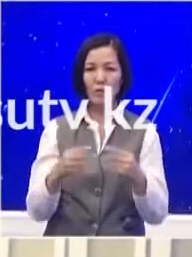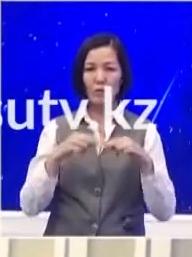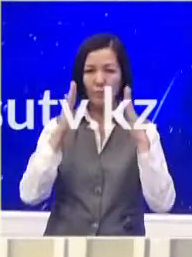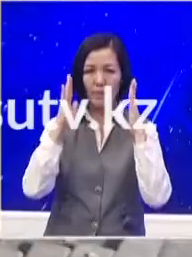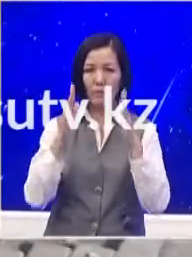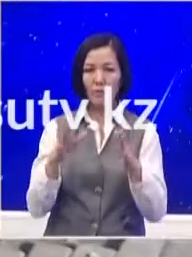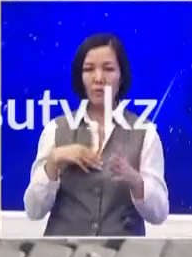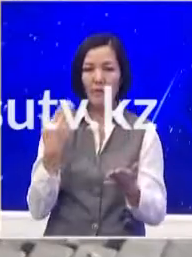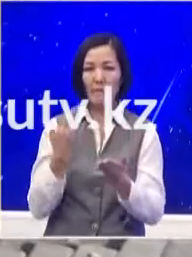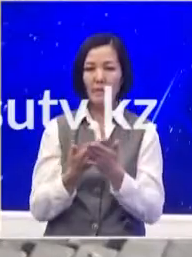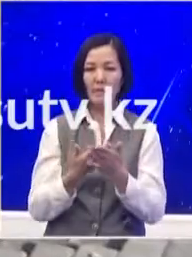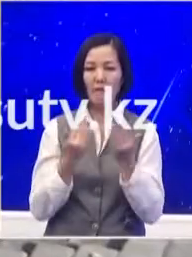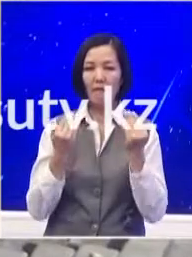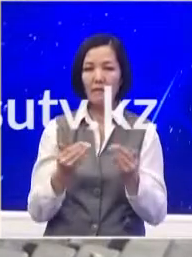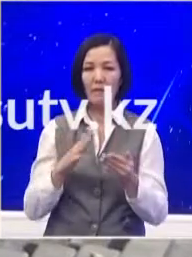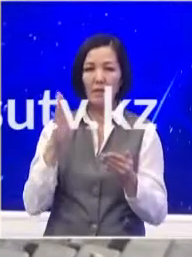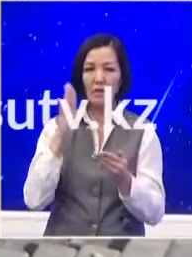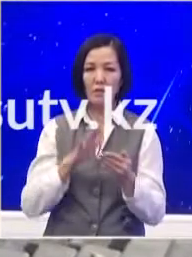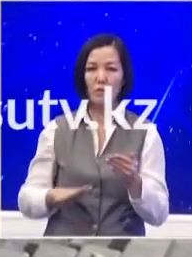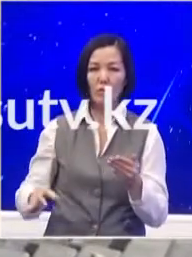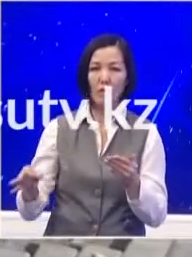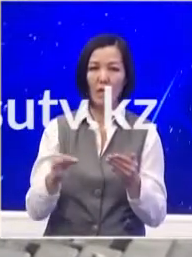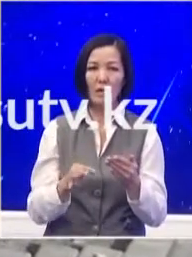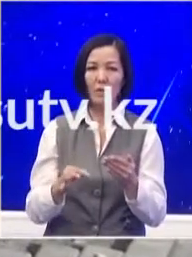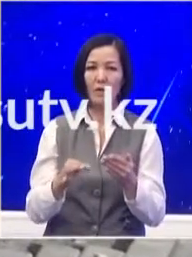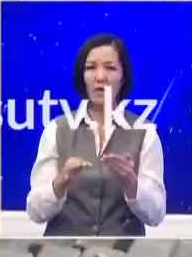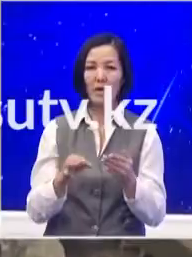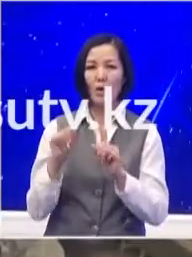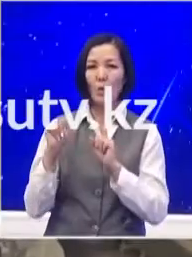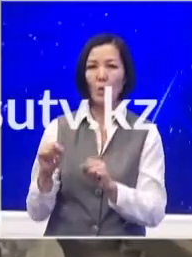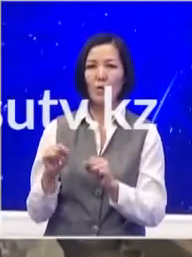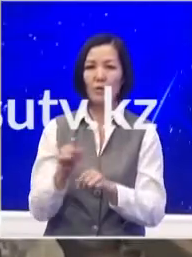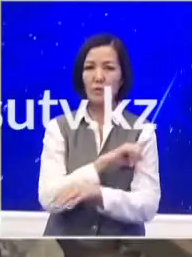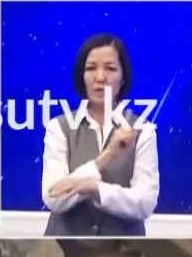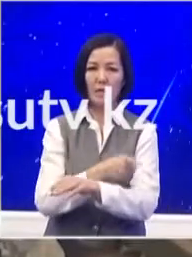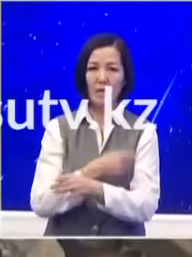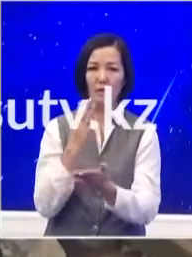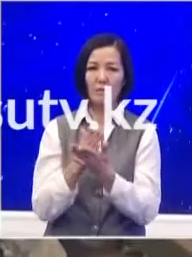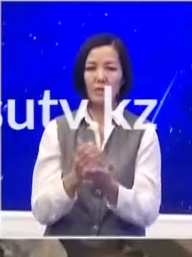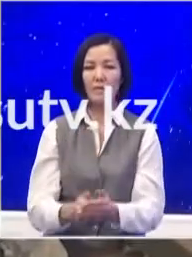бөлінуде. Мәселен, қазірде жағалаудағы жарқабақтар нығайтылып жатыр.